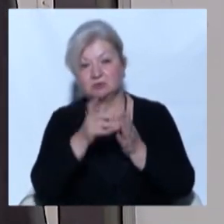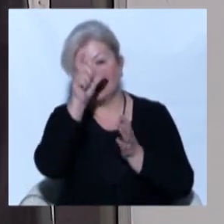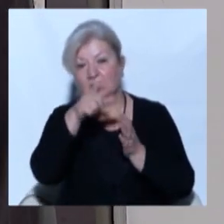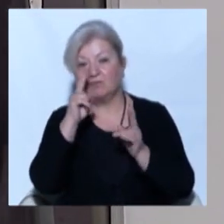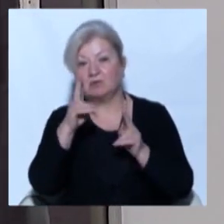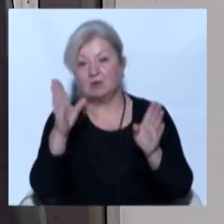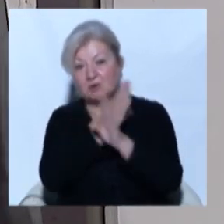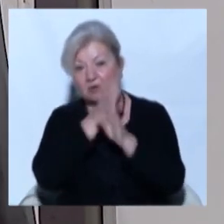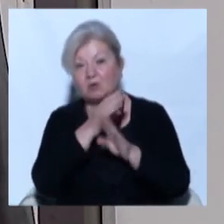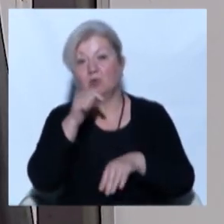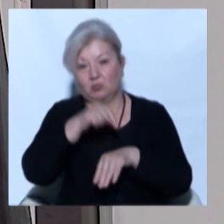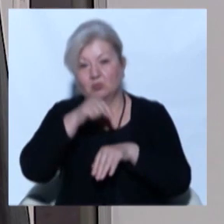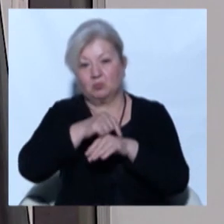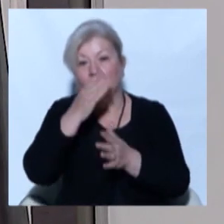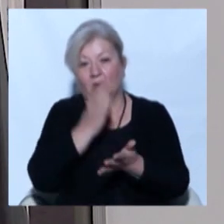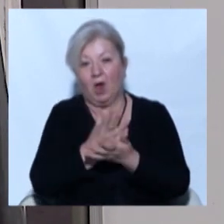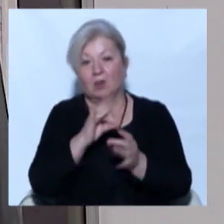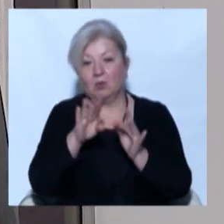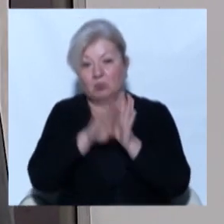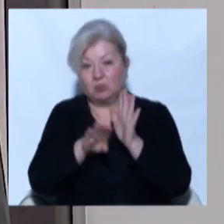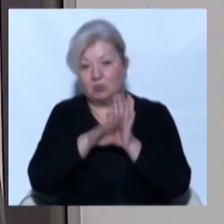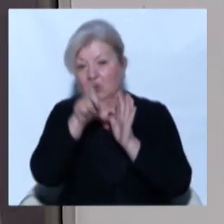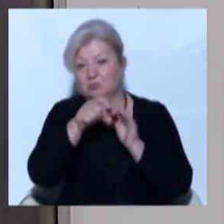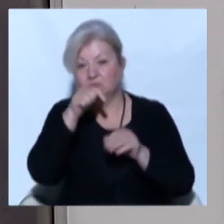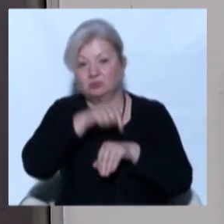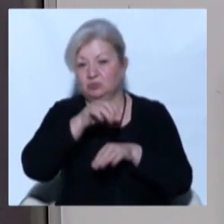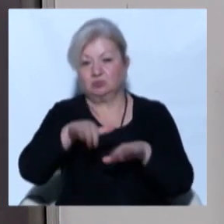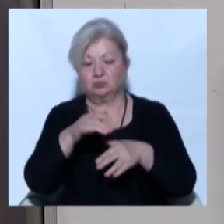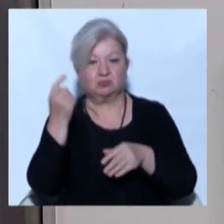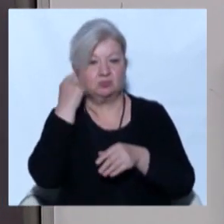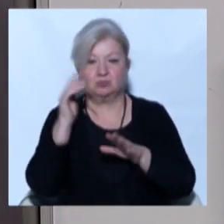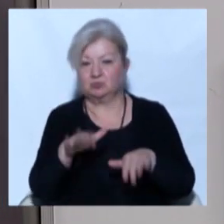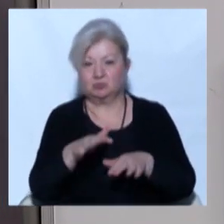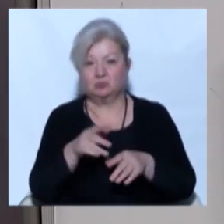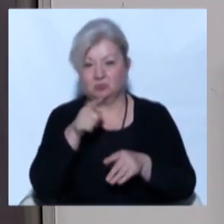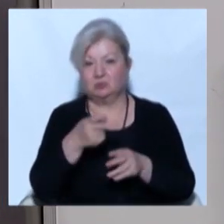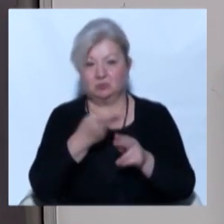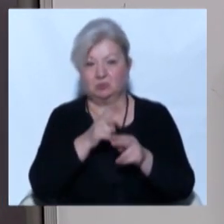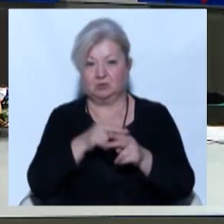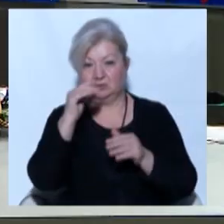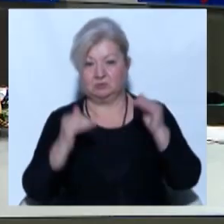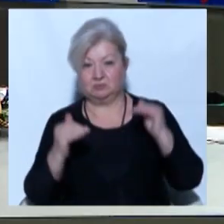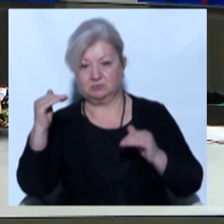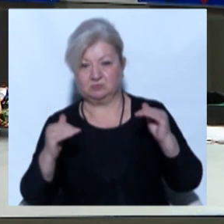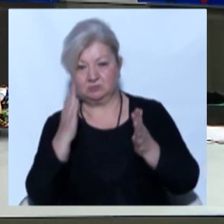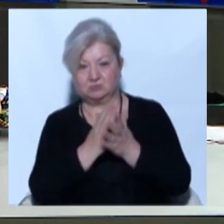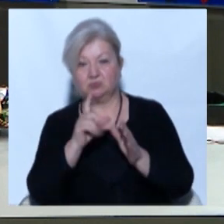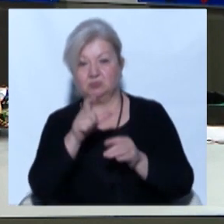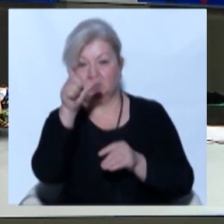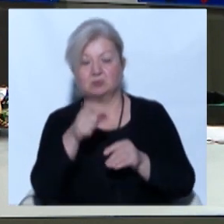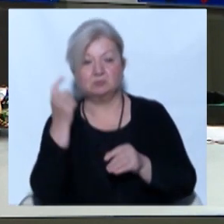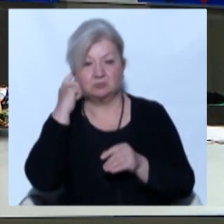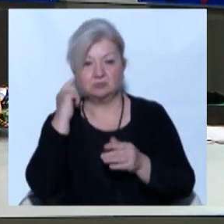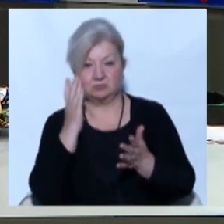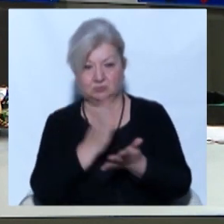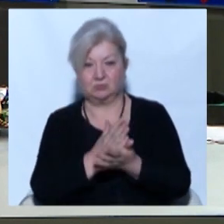გძნობენ და ისმენენ. აი ეს არის ის დიაპაზონი, რომელიც ადამიანს ესმის. მაგრამ კიდე რაღაცა დეტალებზე